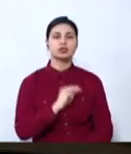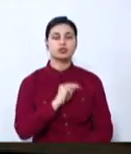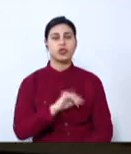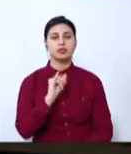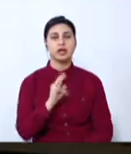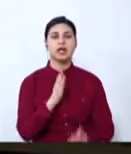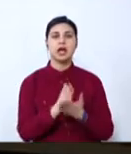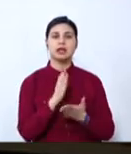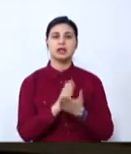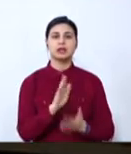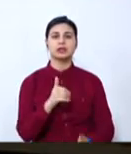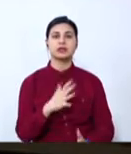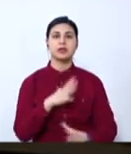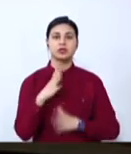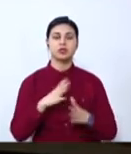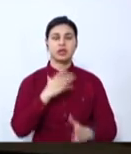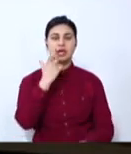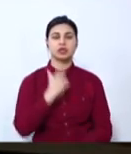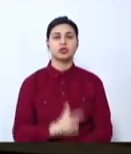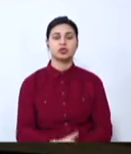ან ხართ თუ არა ფიზიკურად აქტიური.